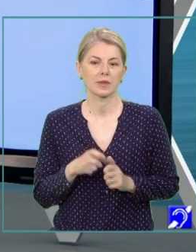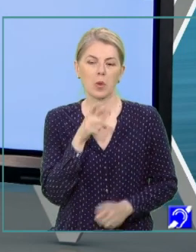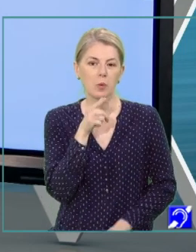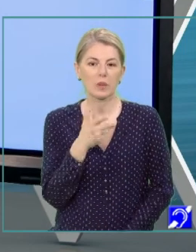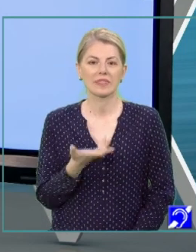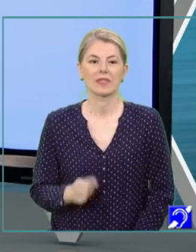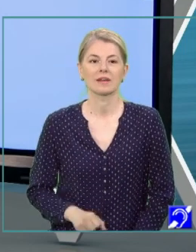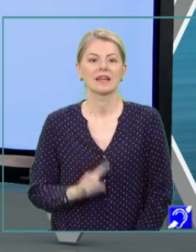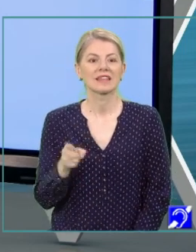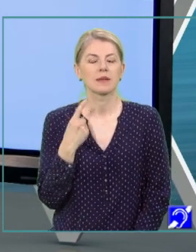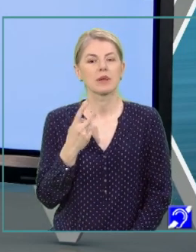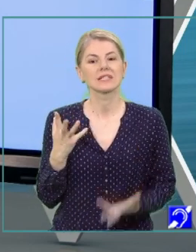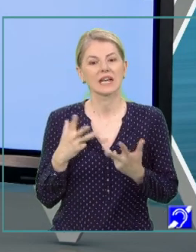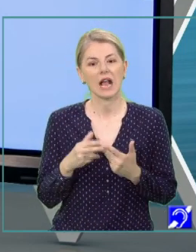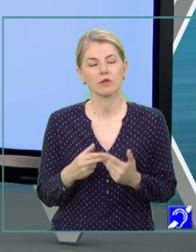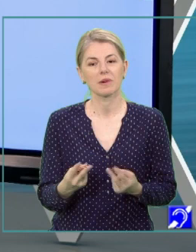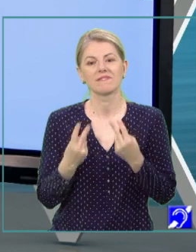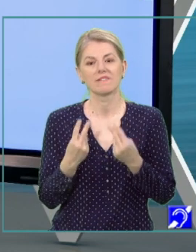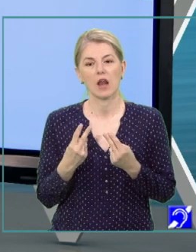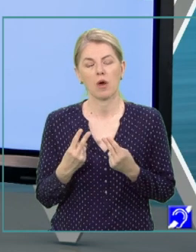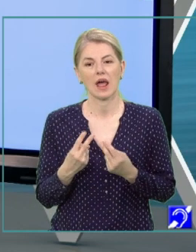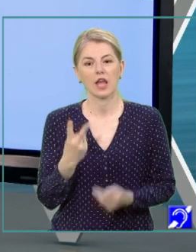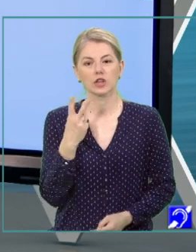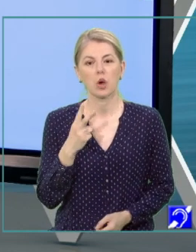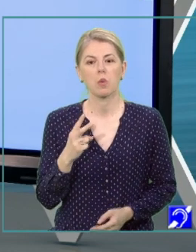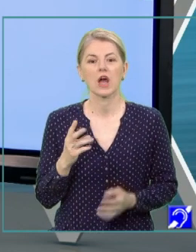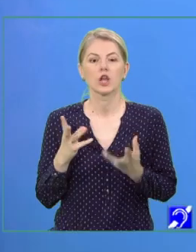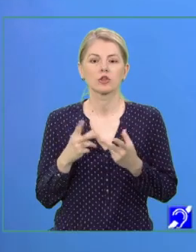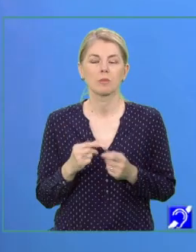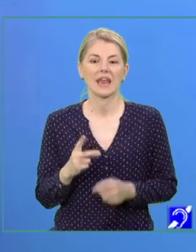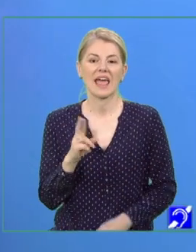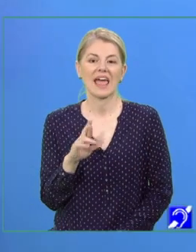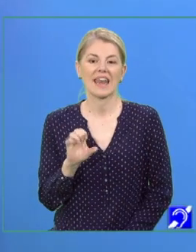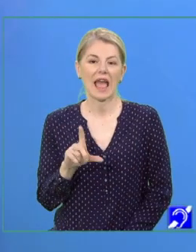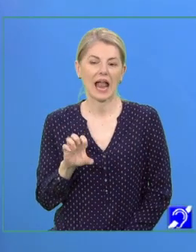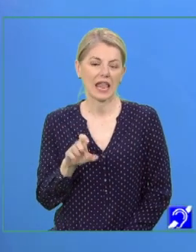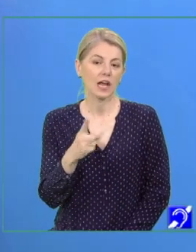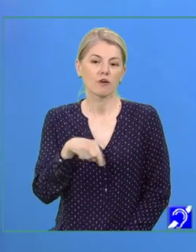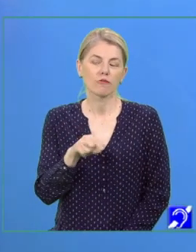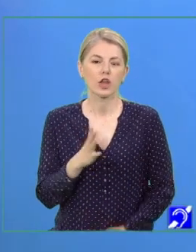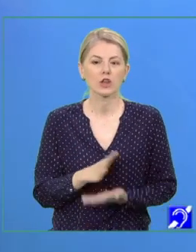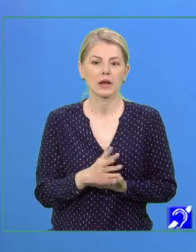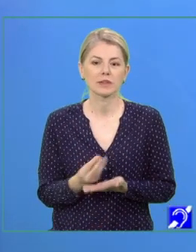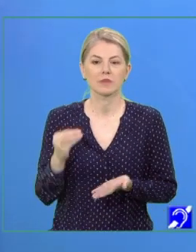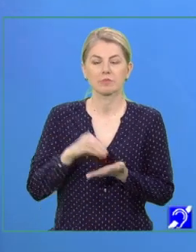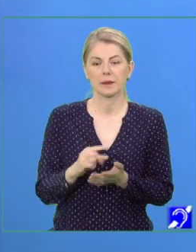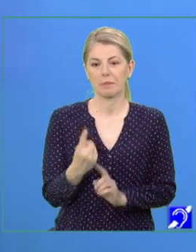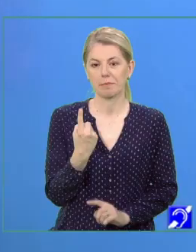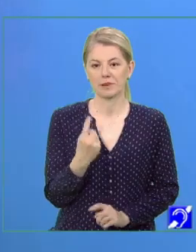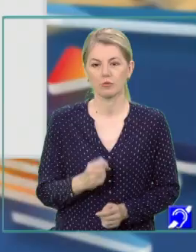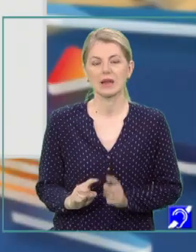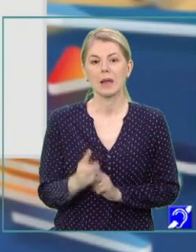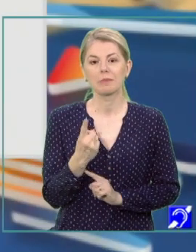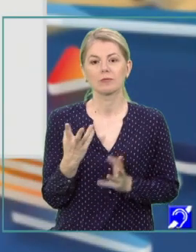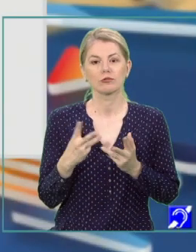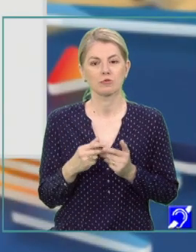care trebuie să calculăm valoarea a două numere reale. Voi deocamdată vi-l notați pe primul.